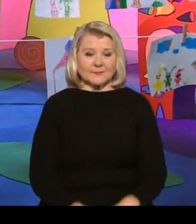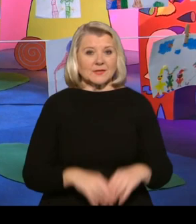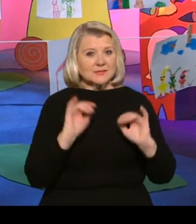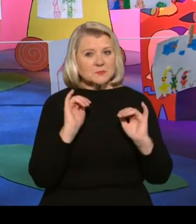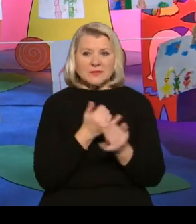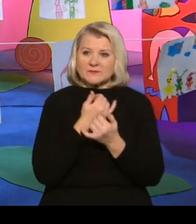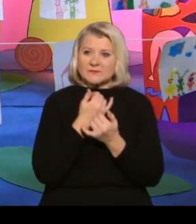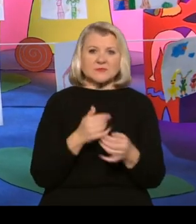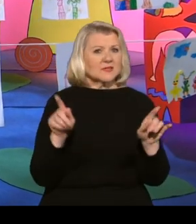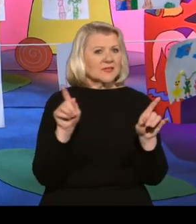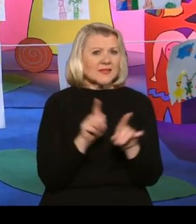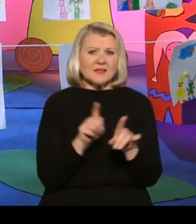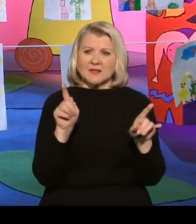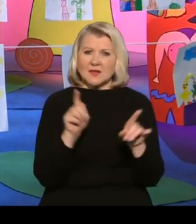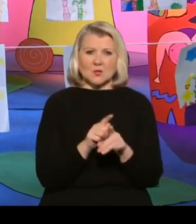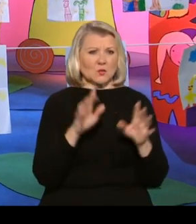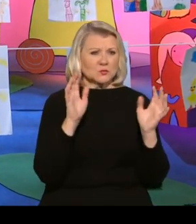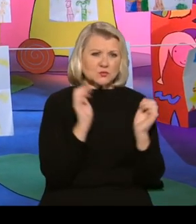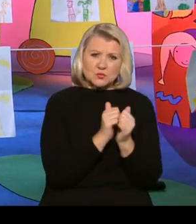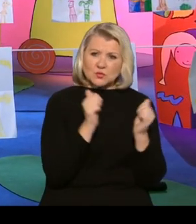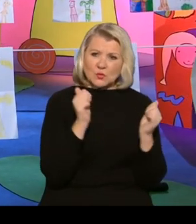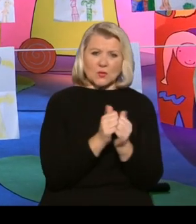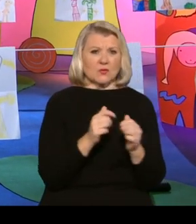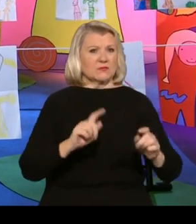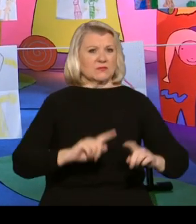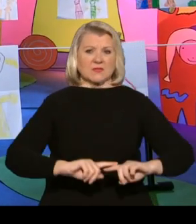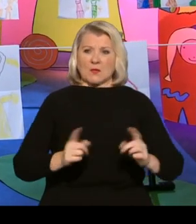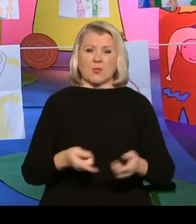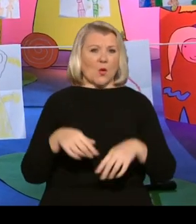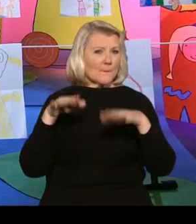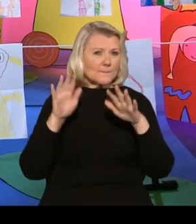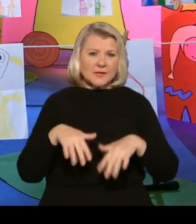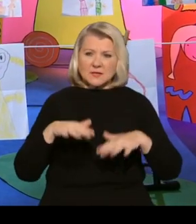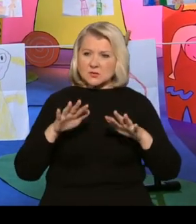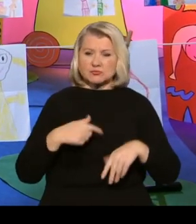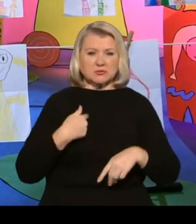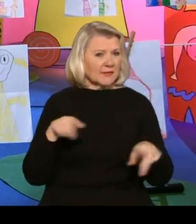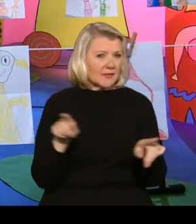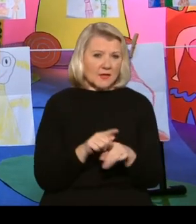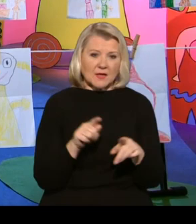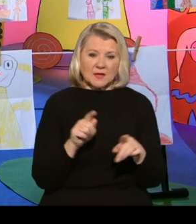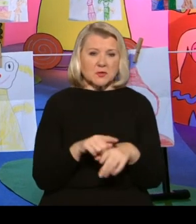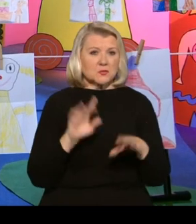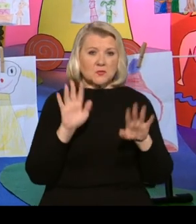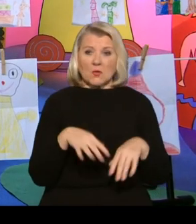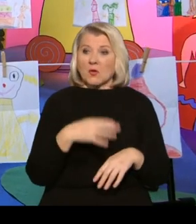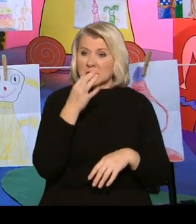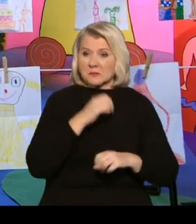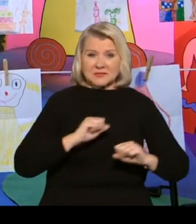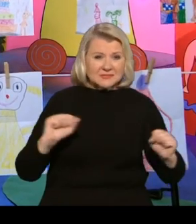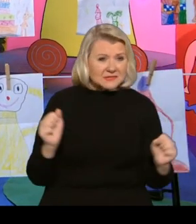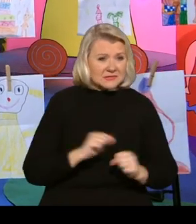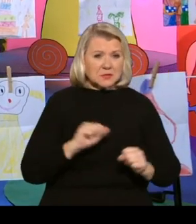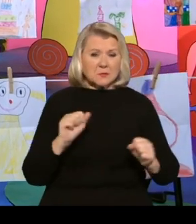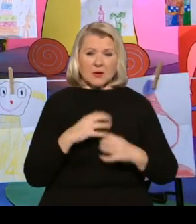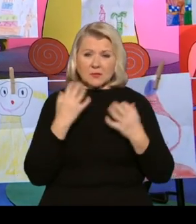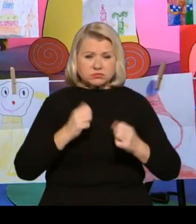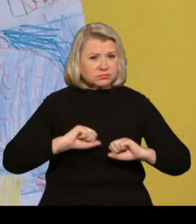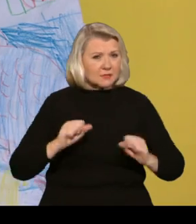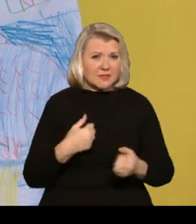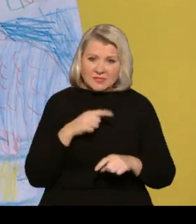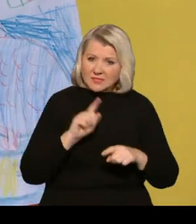Ať je sucho, ať si prší, nevadí mi vůbec nic. Ani zima, krutá zima, ani hrozný